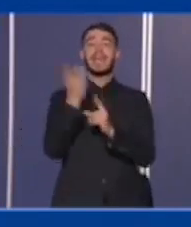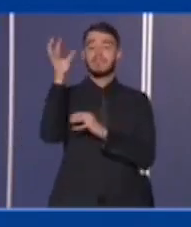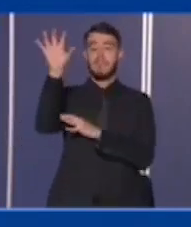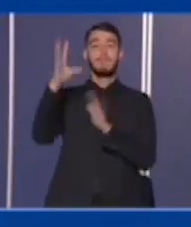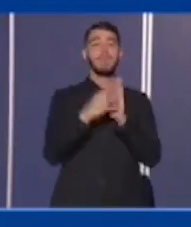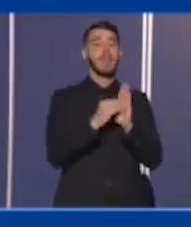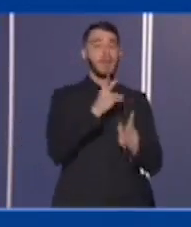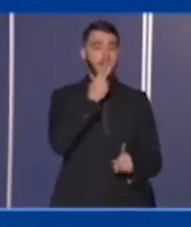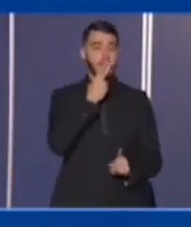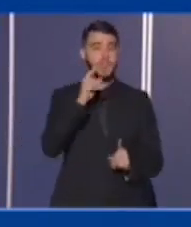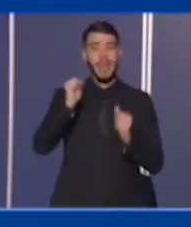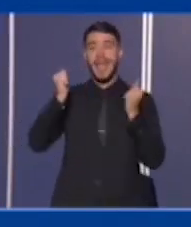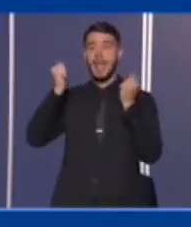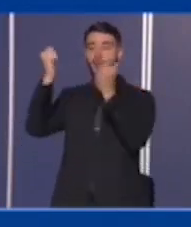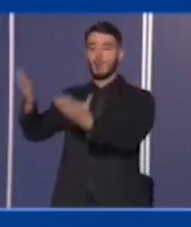να βγαίνουν έξω να καπνίζουν.